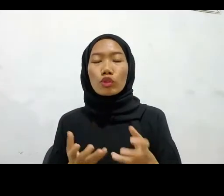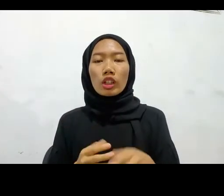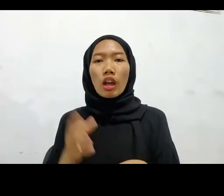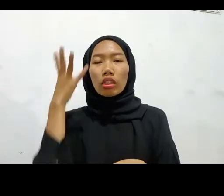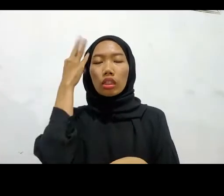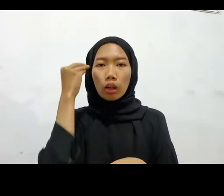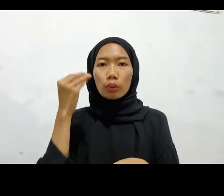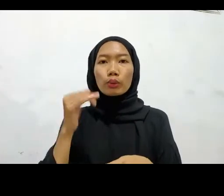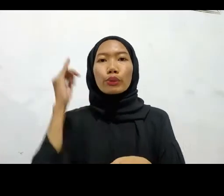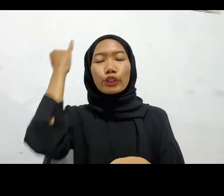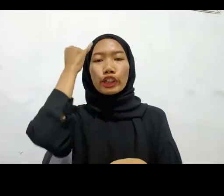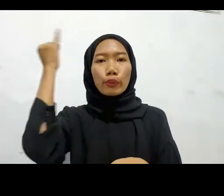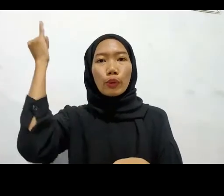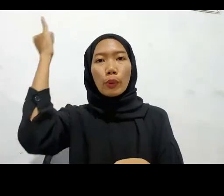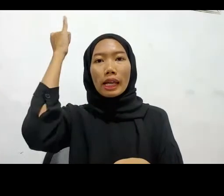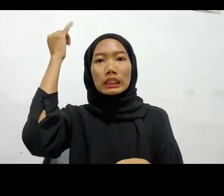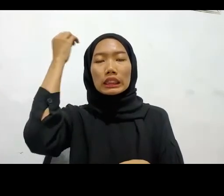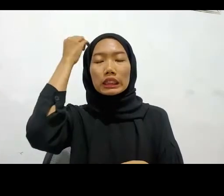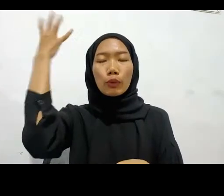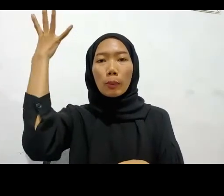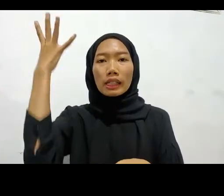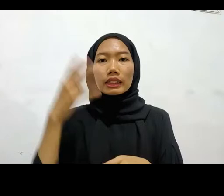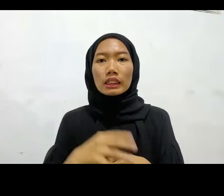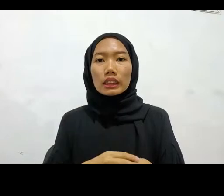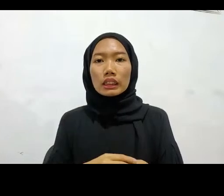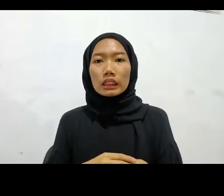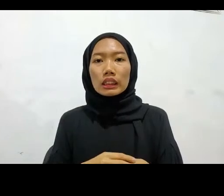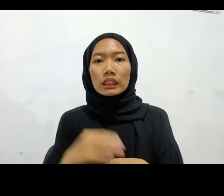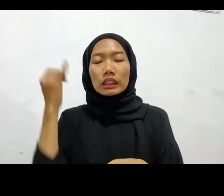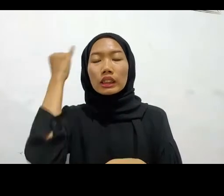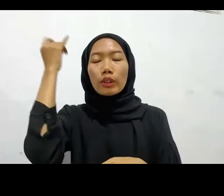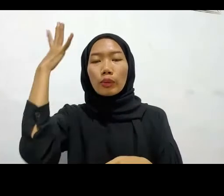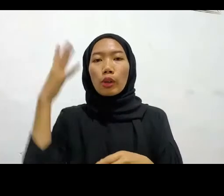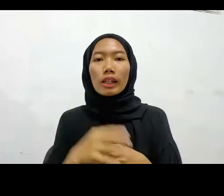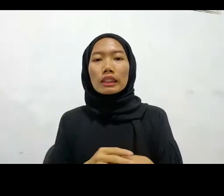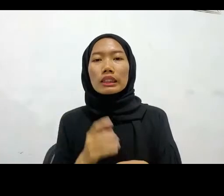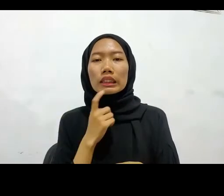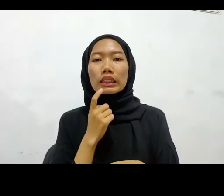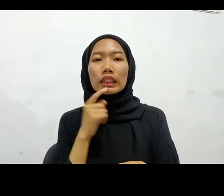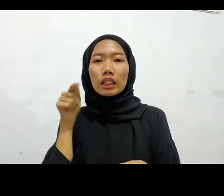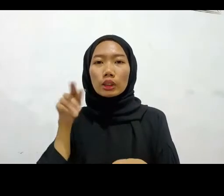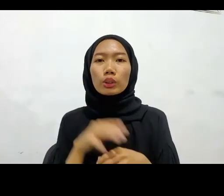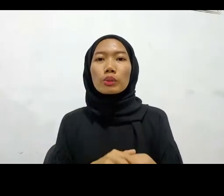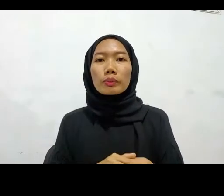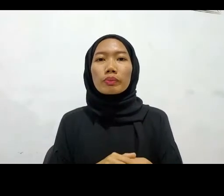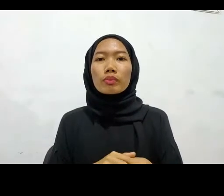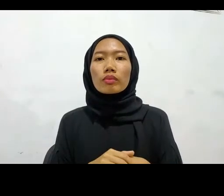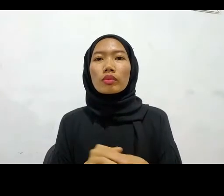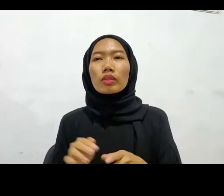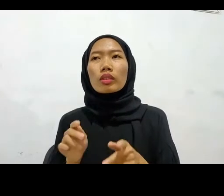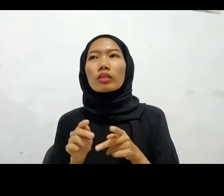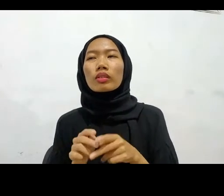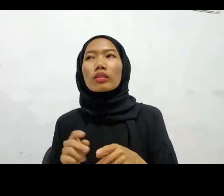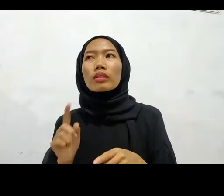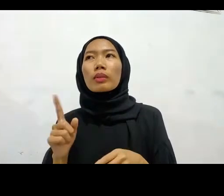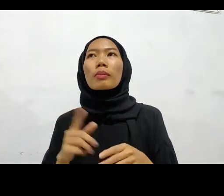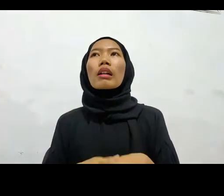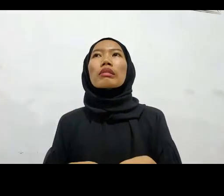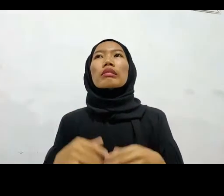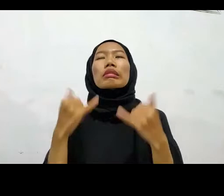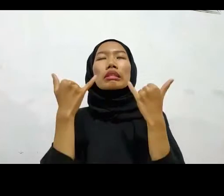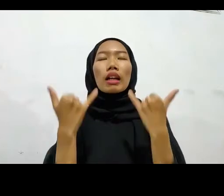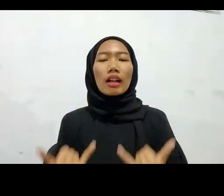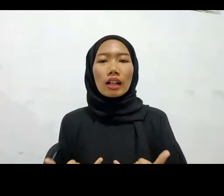tahu informasi terkait dengan kendala kita yang ada di bawah terkait dengan banyaknya difabel yang belum bisa mengakses alat